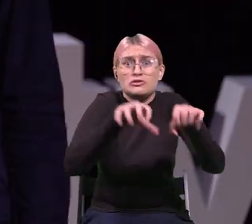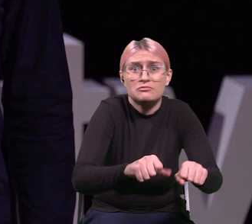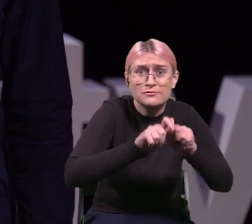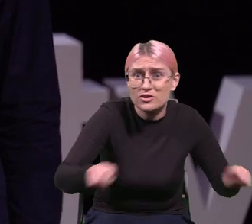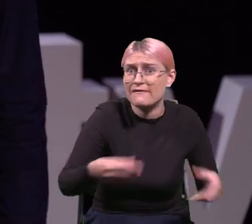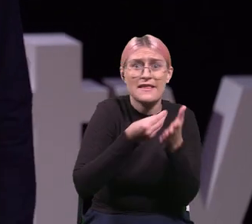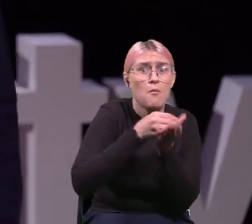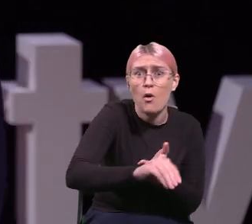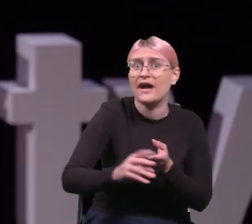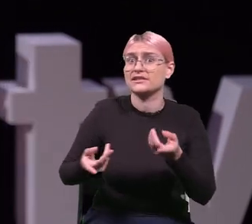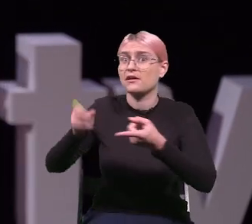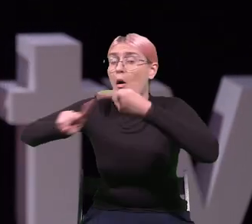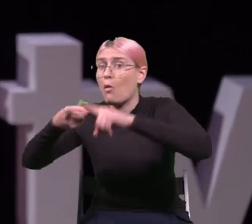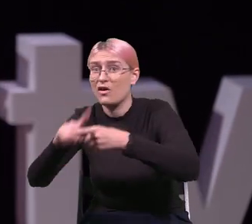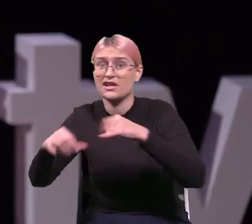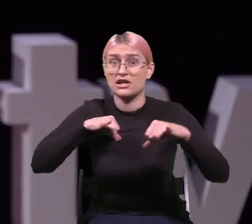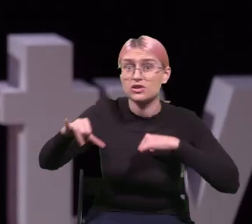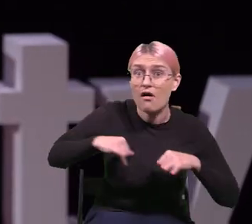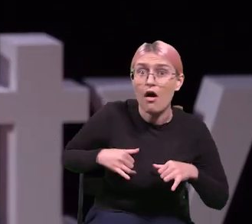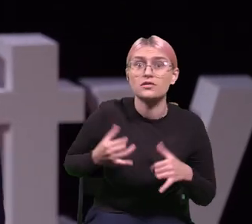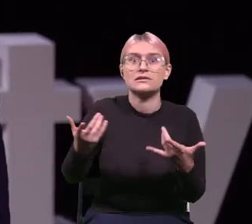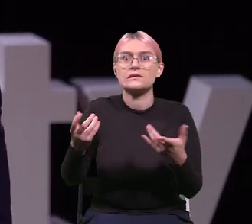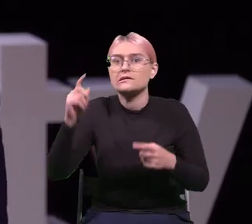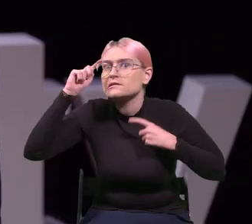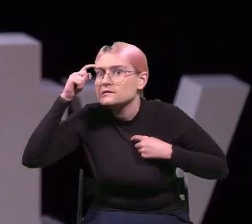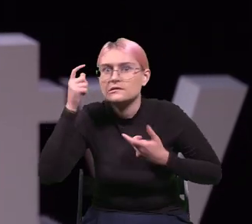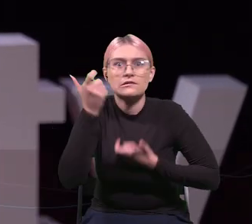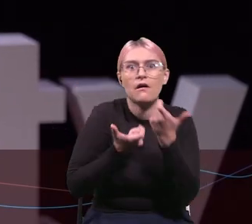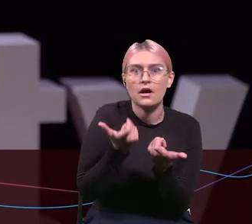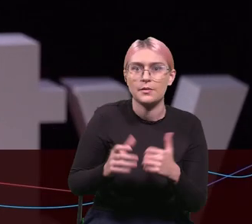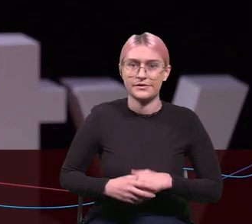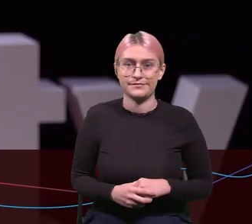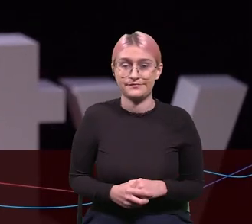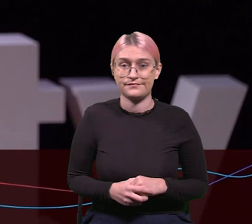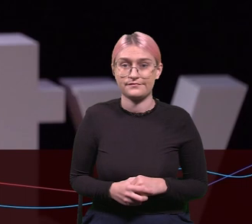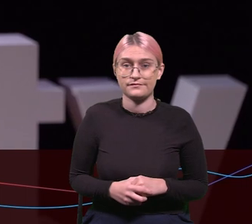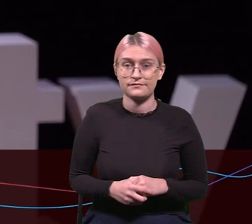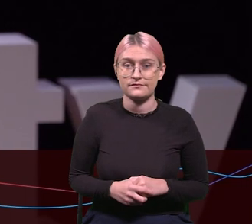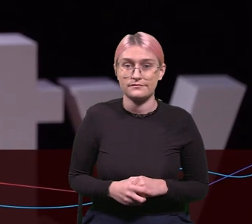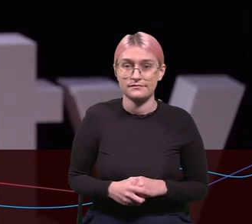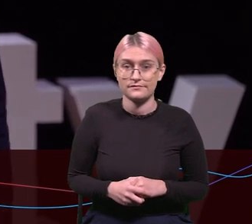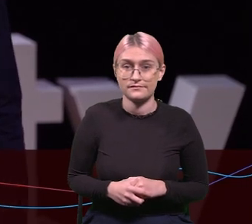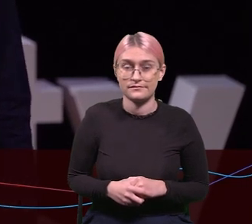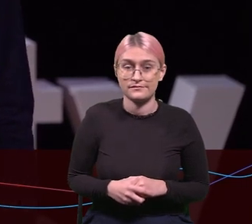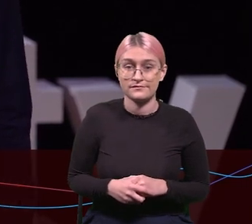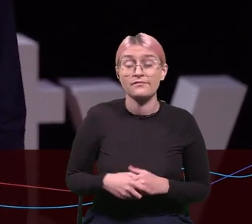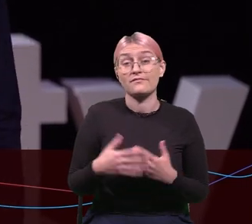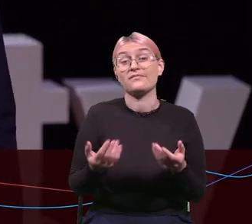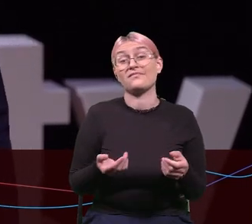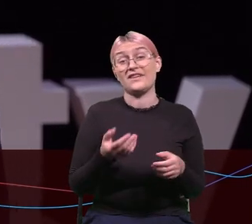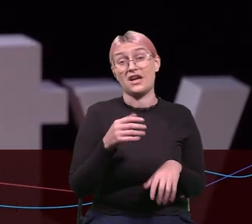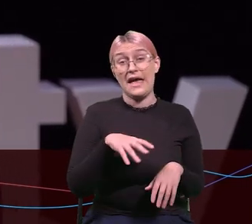itd. Odsuńmy na bok metaforę. Rata na 300-tysięczny kredyt hipoteczny zaciągnięty na 25